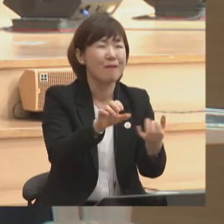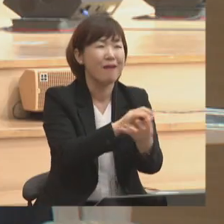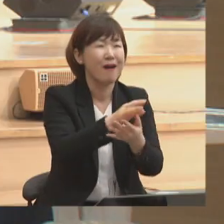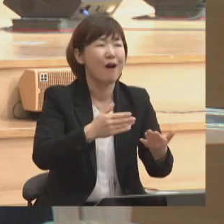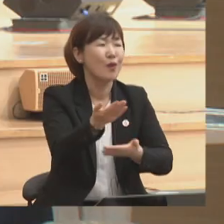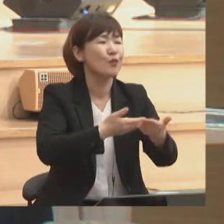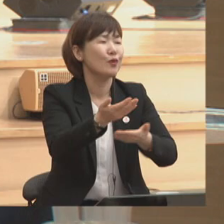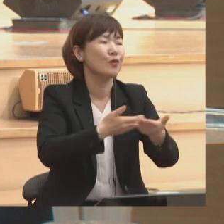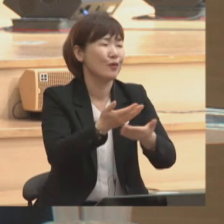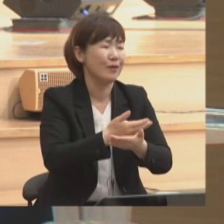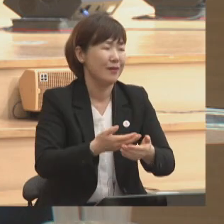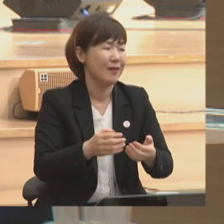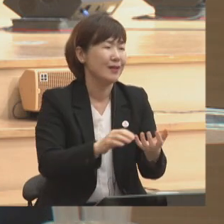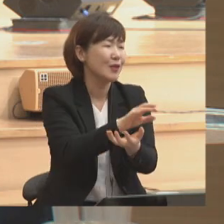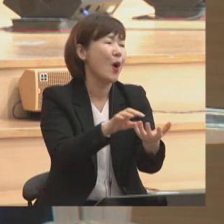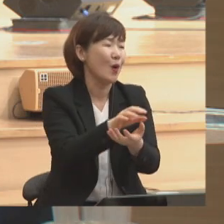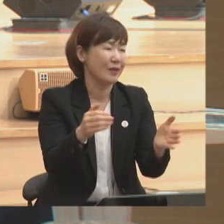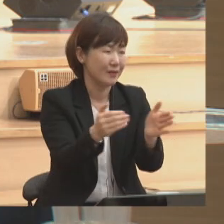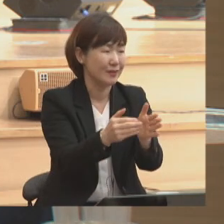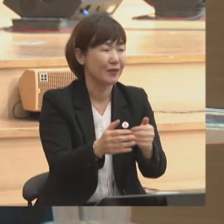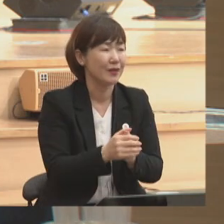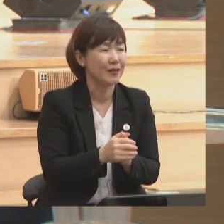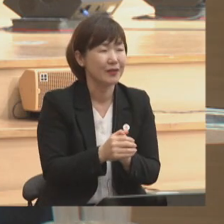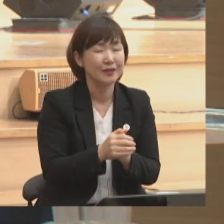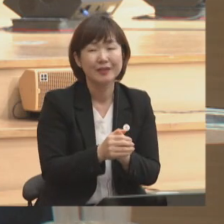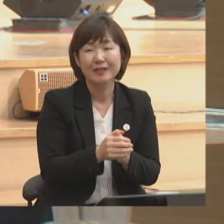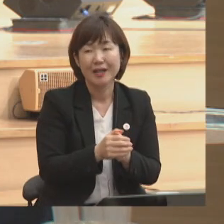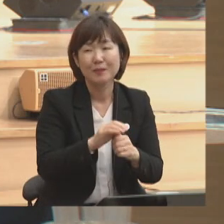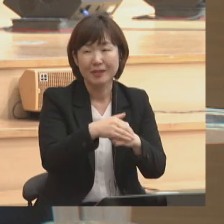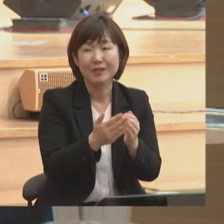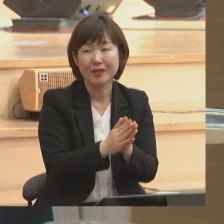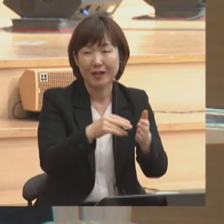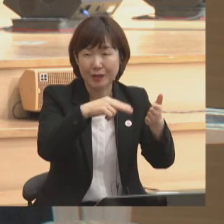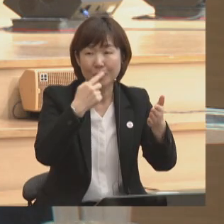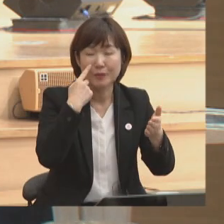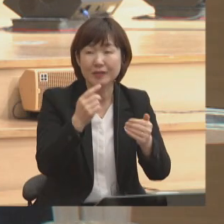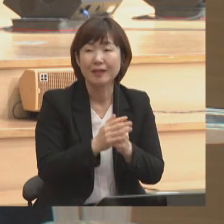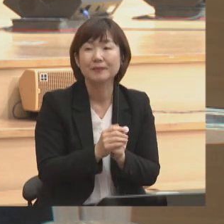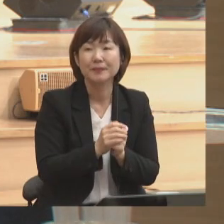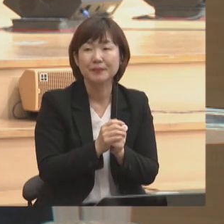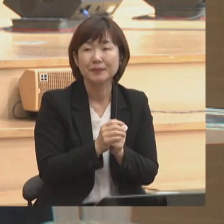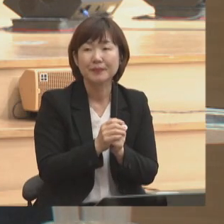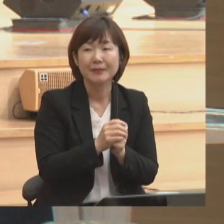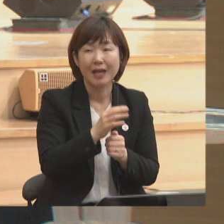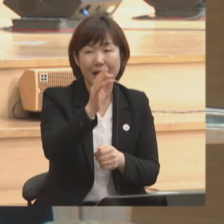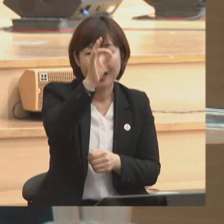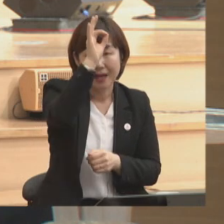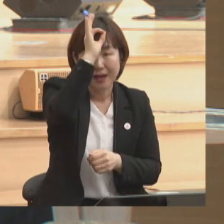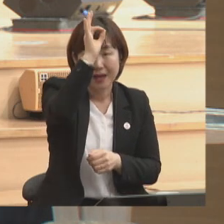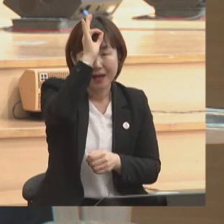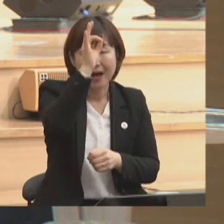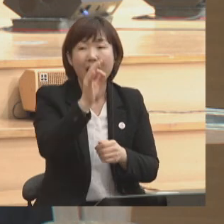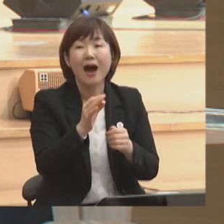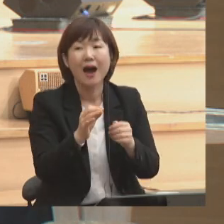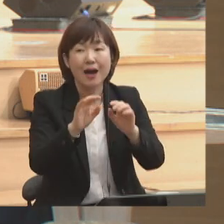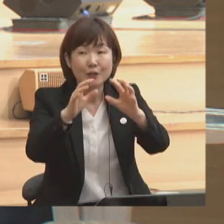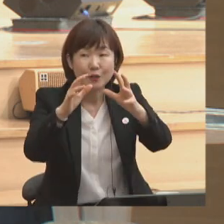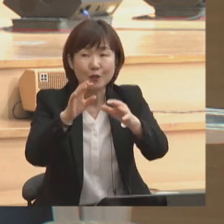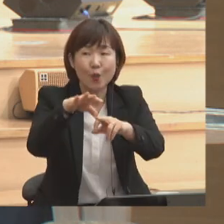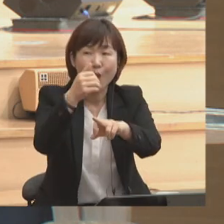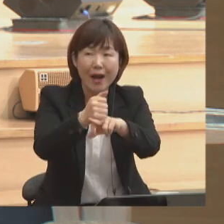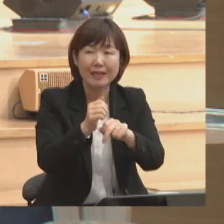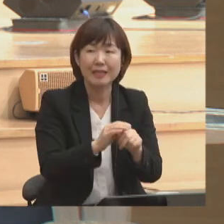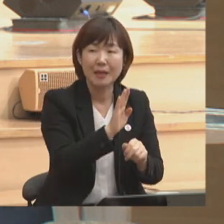다 있어요. 성경을 꼼꼼히 읽으면 다 나와요. 자, 읽어볼까요? 자, 열왕기하 17장 여러분 읽습니다. 시작. 아수르 왕이